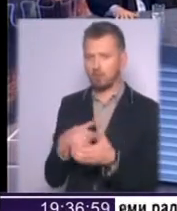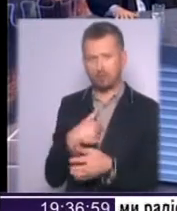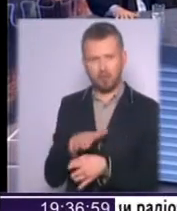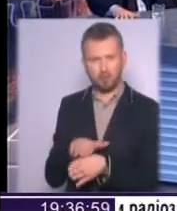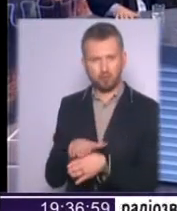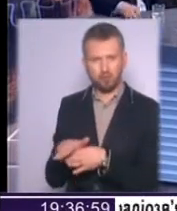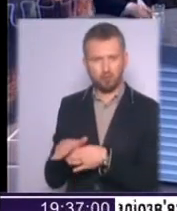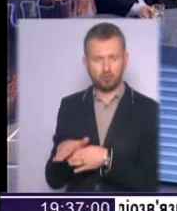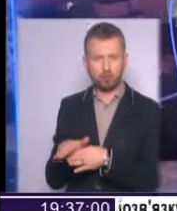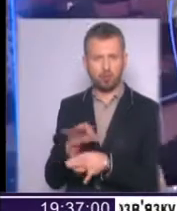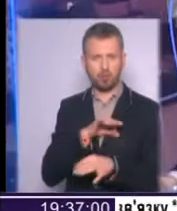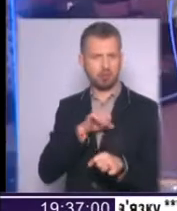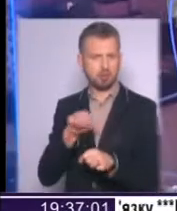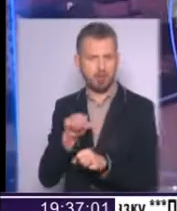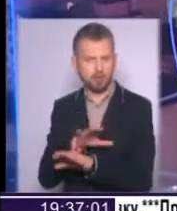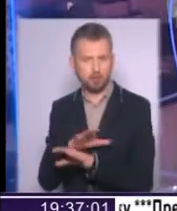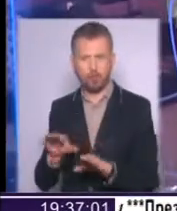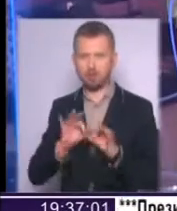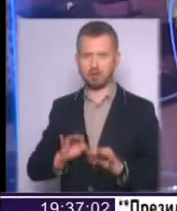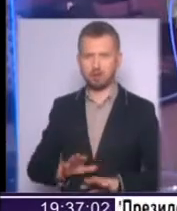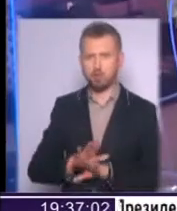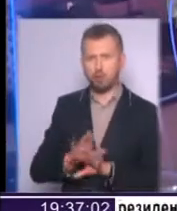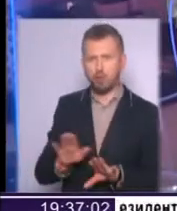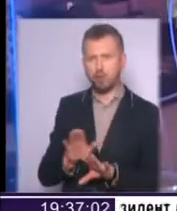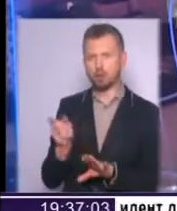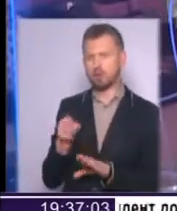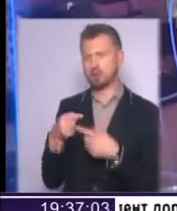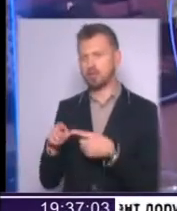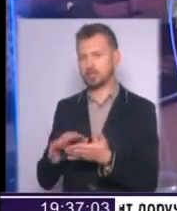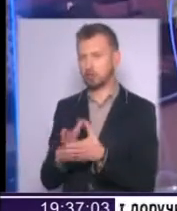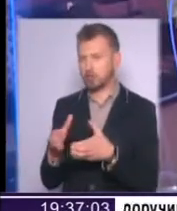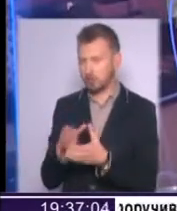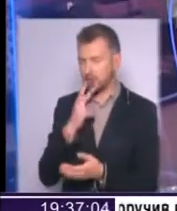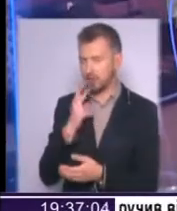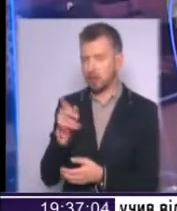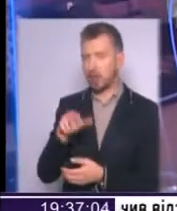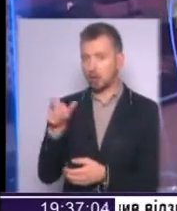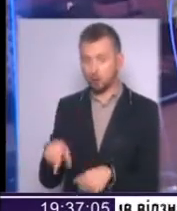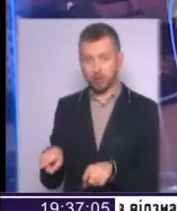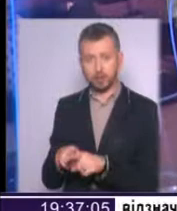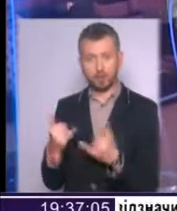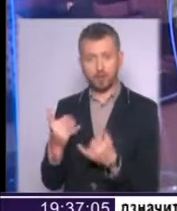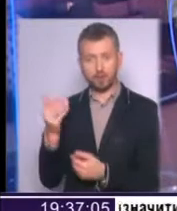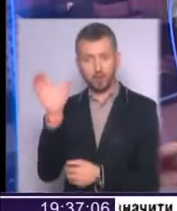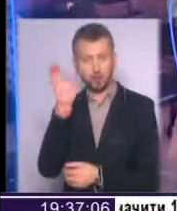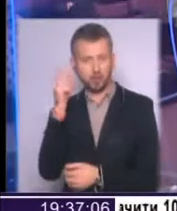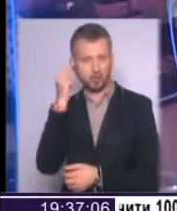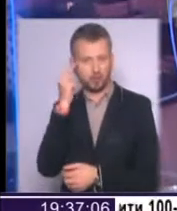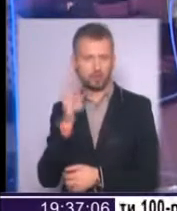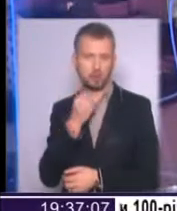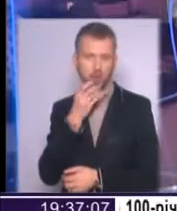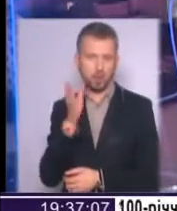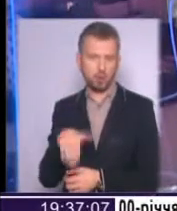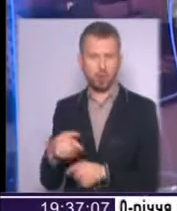абсолютно не адвокат і не прокурор там тим чи іншим політичним силам. Але дивіться, люди отак от зараз вас слухають і думають, ну добре,